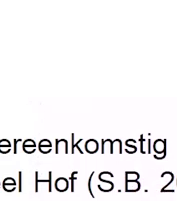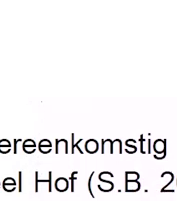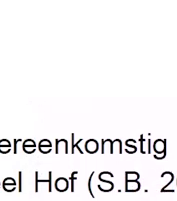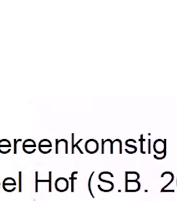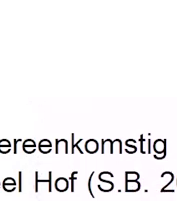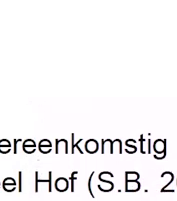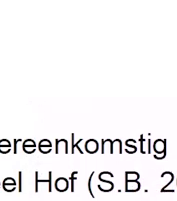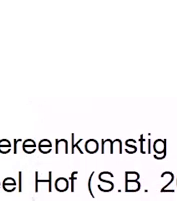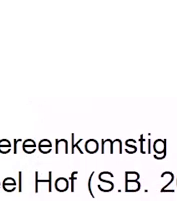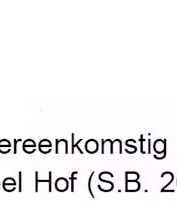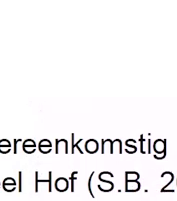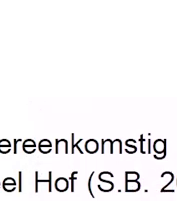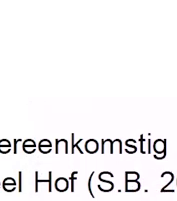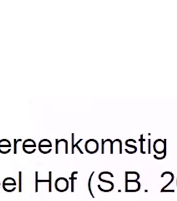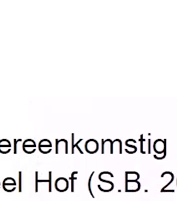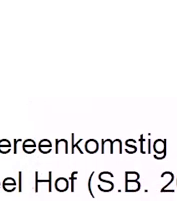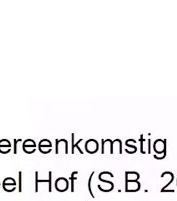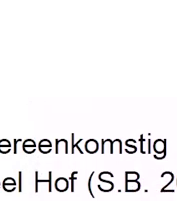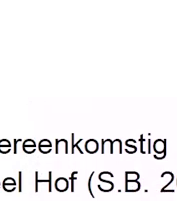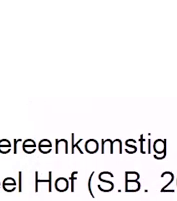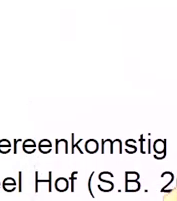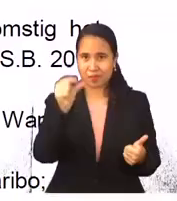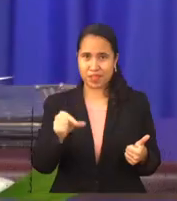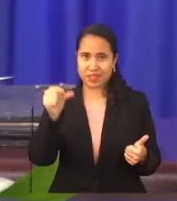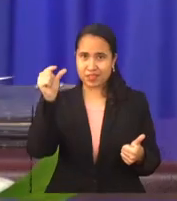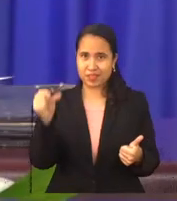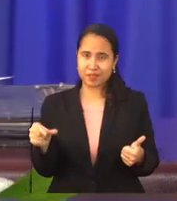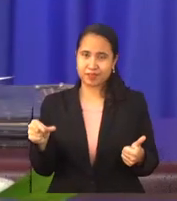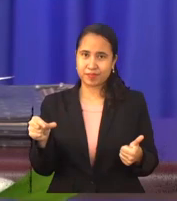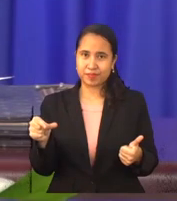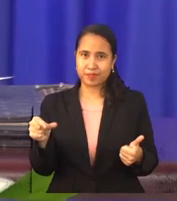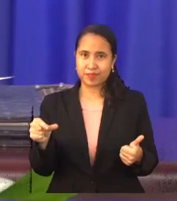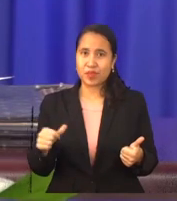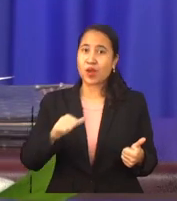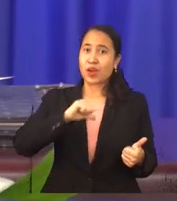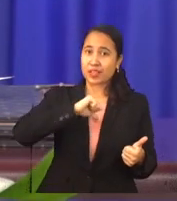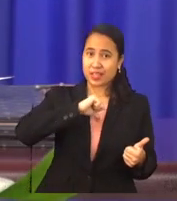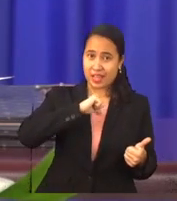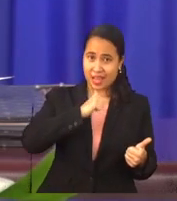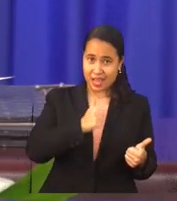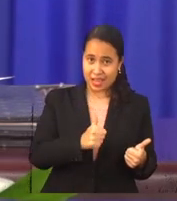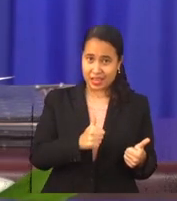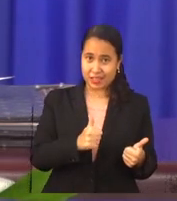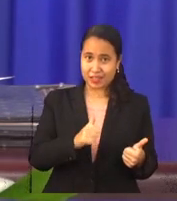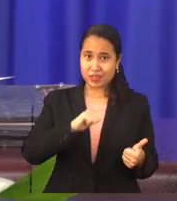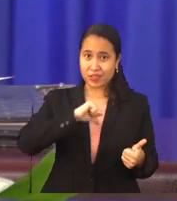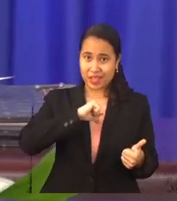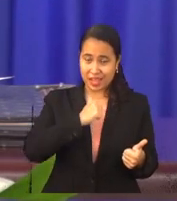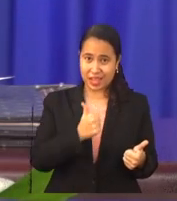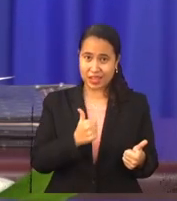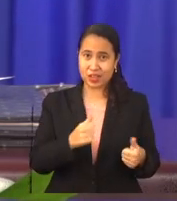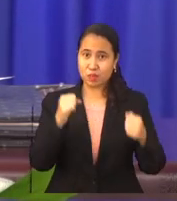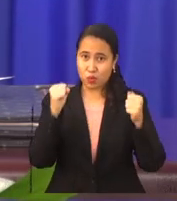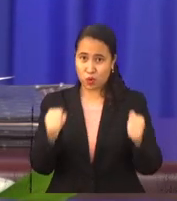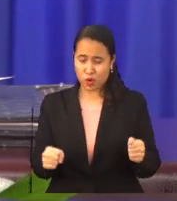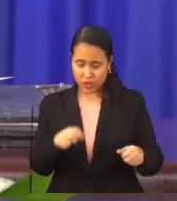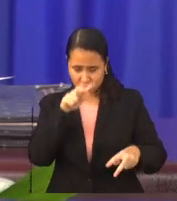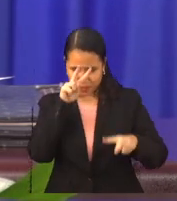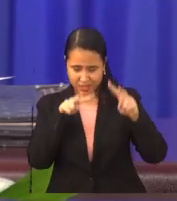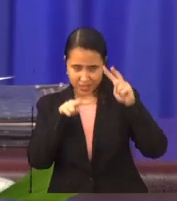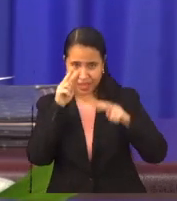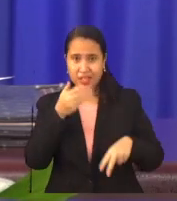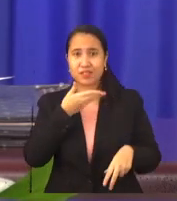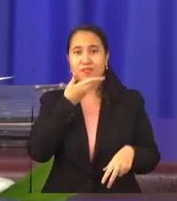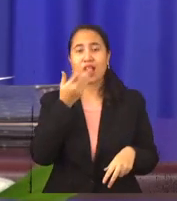de verzoekgerechtigde geformuleerde gronden om, uit eigen beweging, dus ambtshalve, te oordelen over de